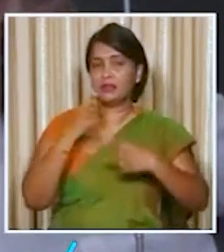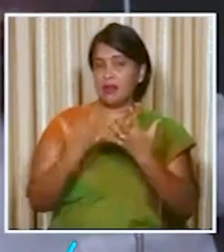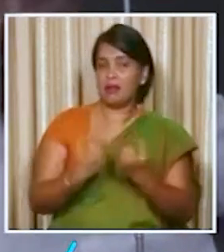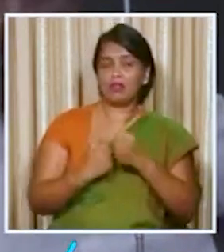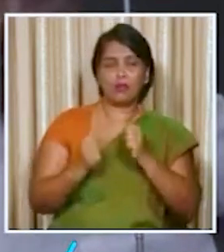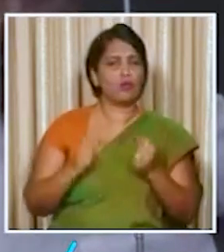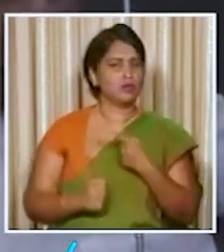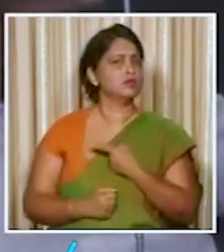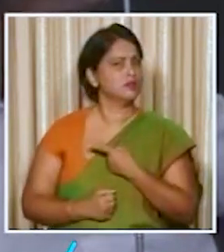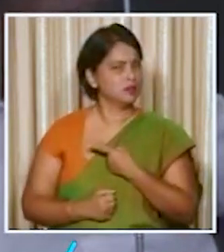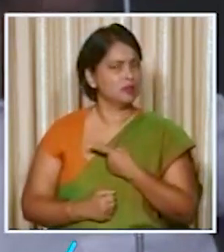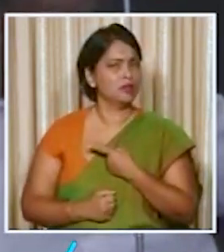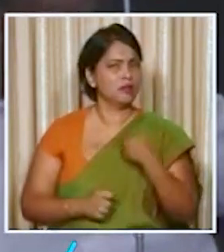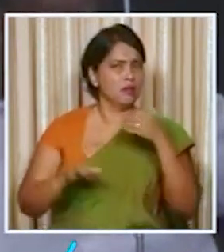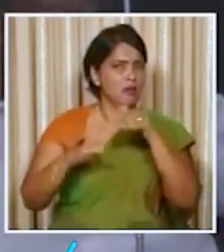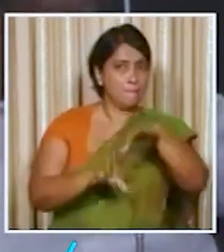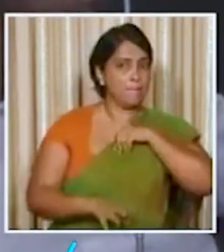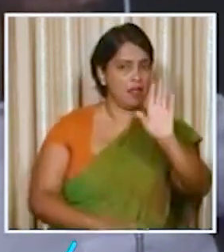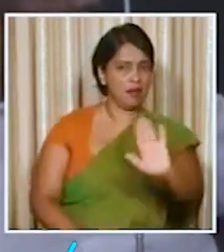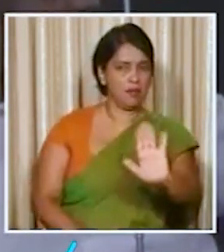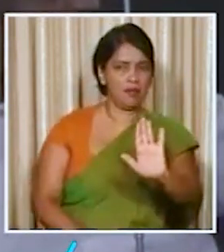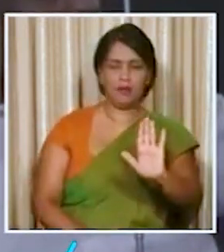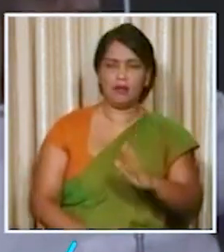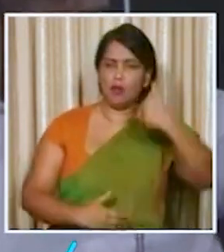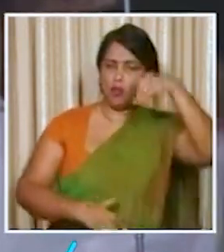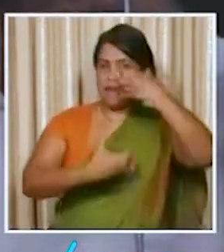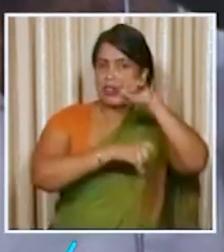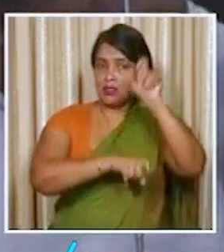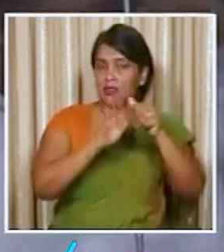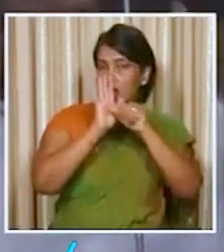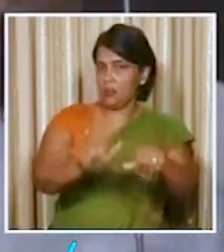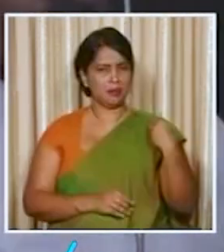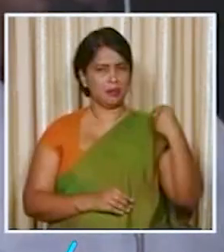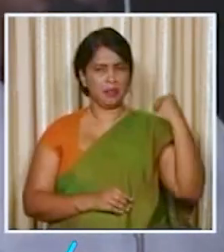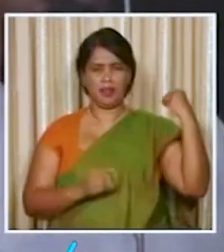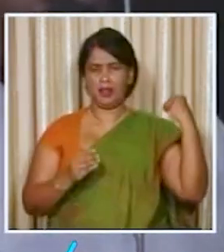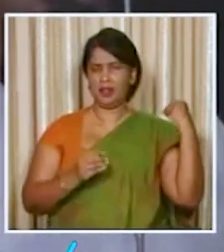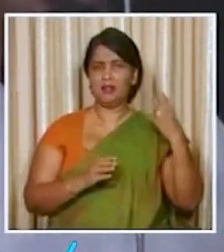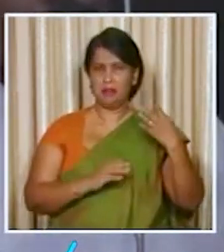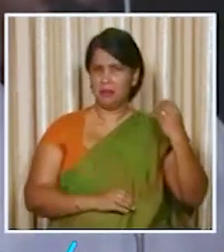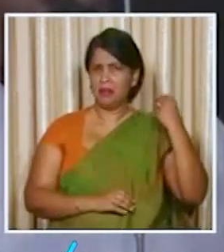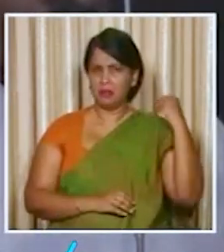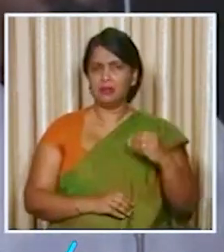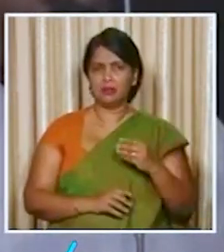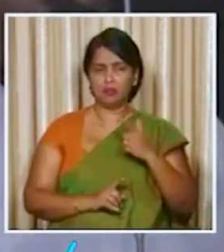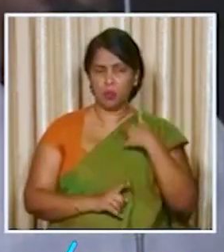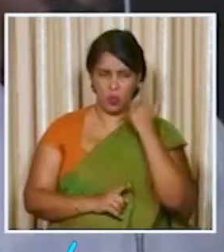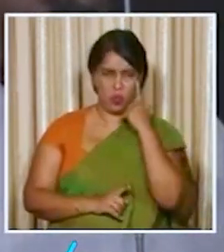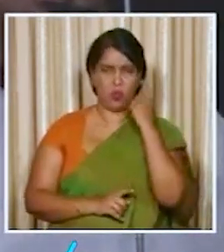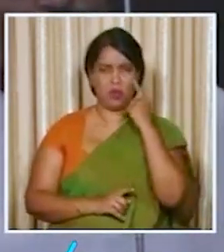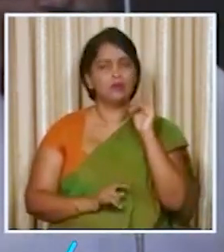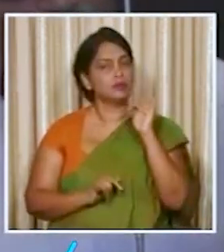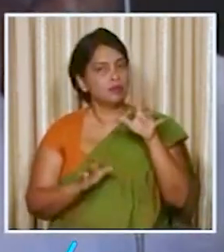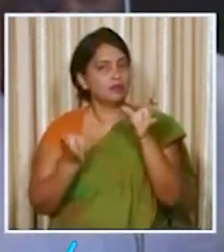මේ දඟලන්නේ. හරි බොහොම ඉස්සර. ඒකට යටත් වෙන්න එපා. පුරාවිද්‍යා නිලධාරීන්ව බිල්ලට දෙන්න එපා. හරි බොහොම. මෑතක ඉඳලා ඉතා දැනුවත්ව යම්